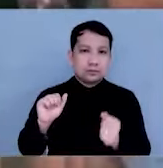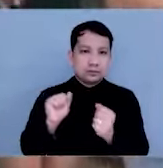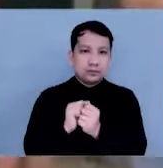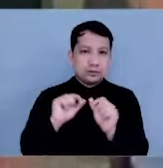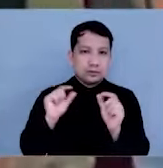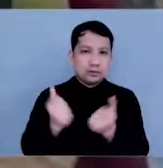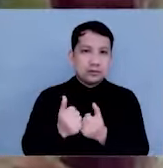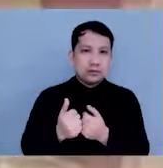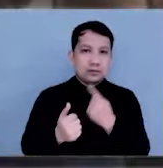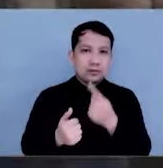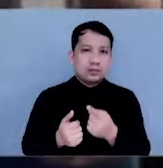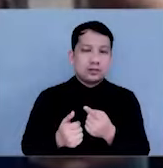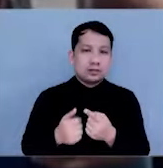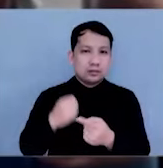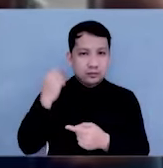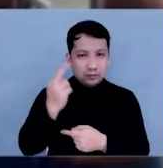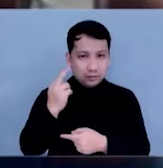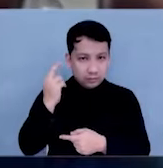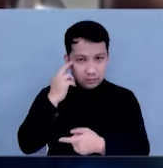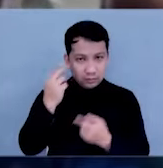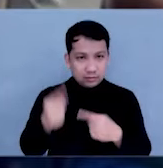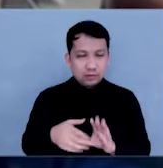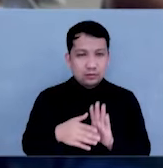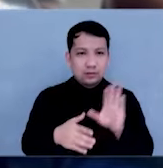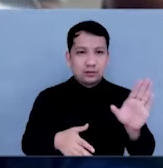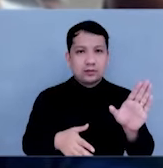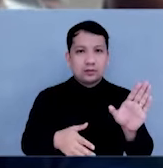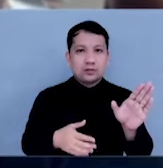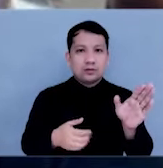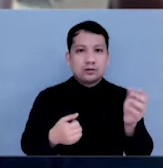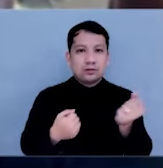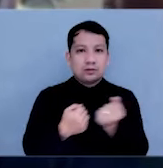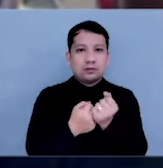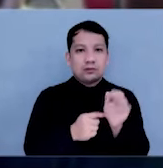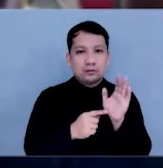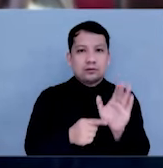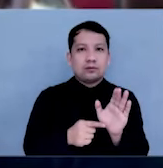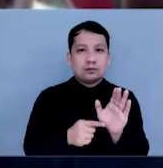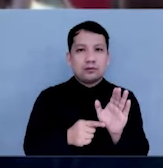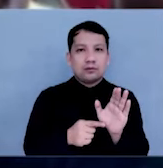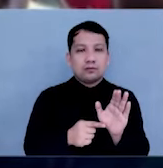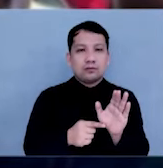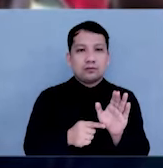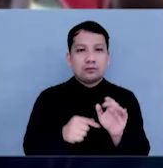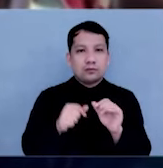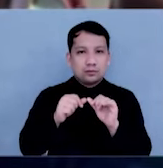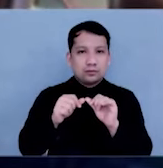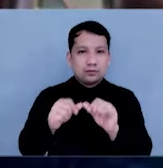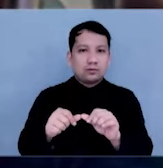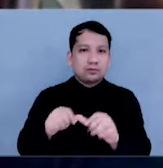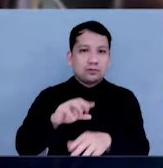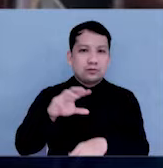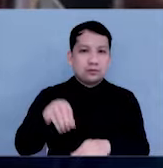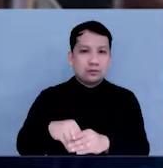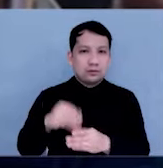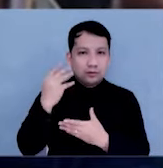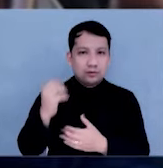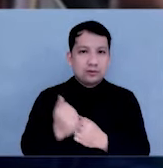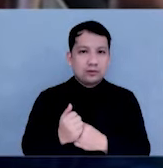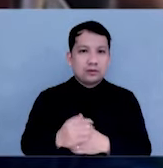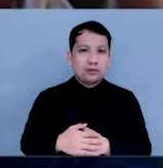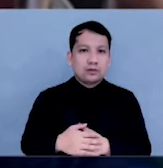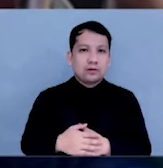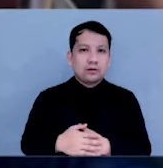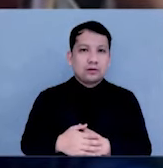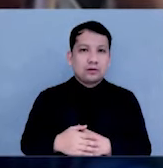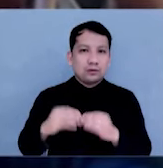Things happen for a reason, but it just shows the character of the party and the alliance of pag-usog ko, the more will